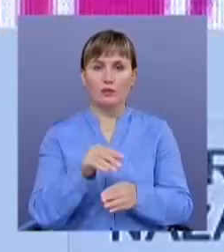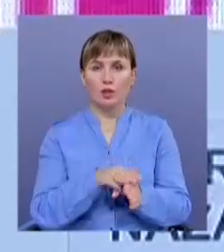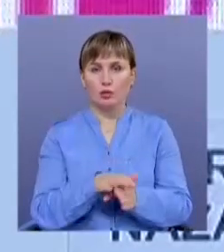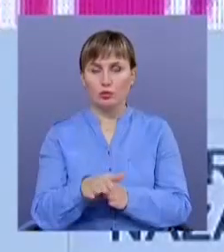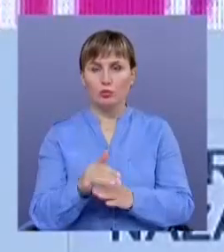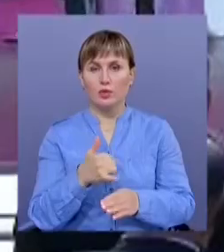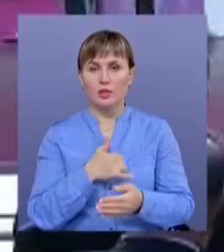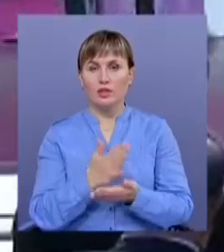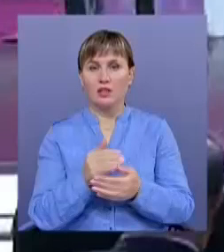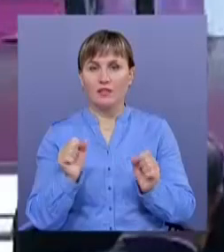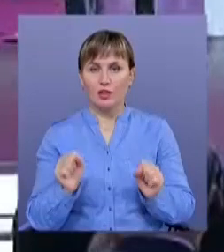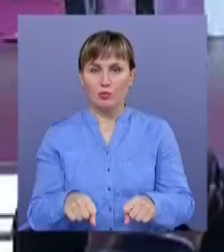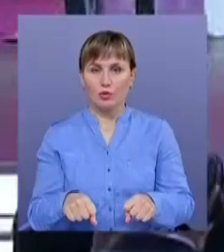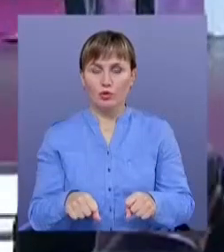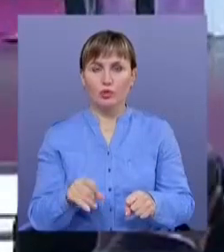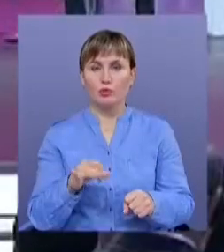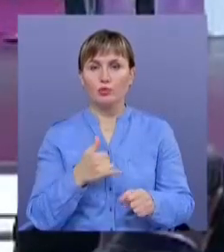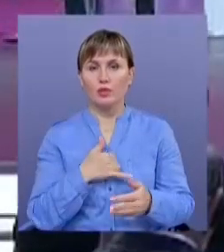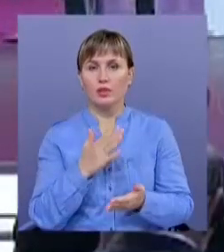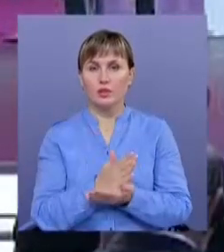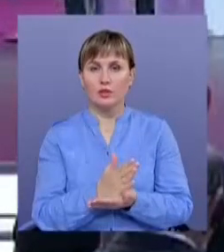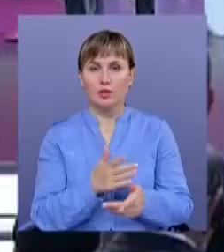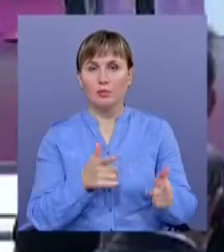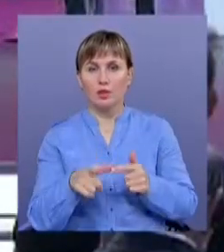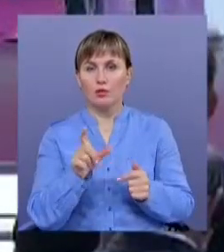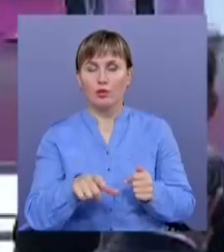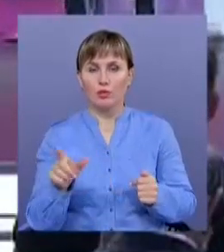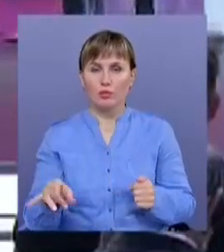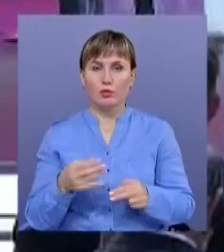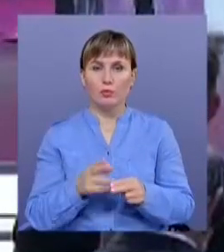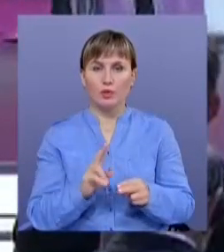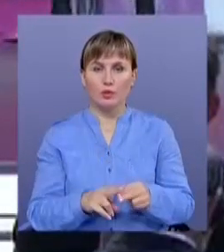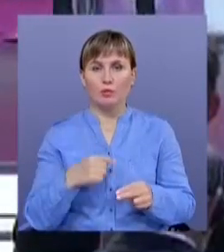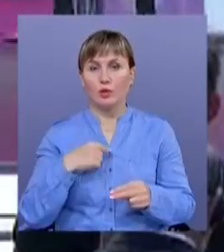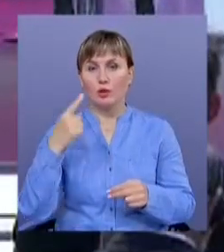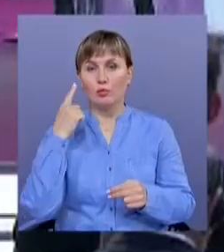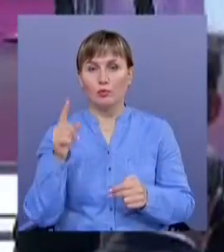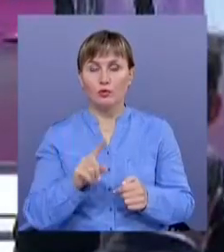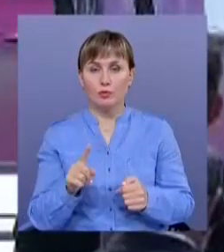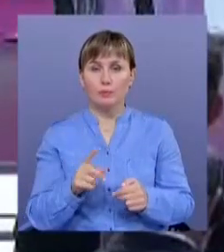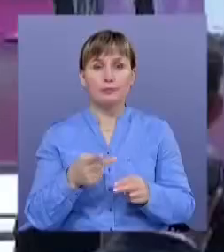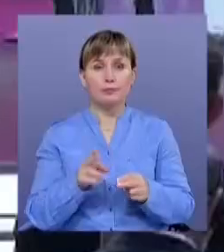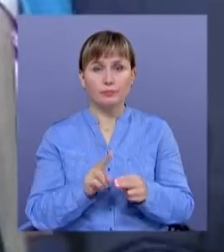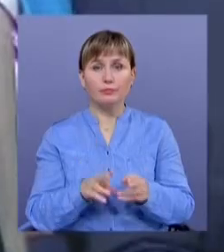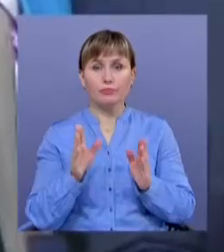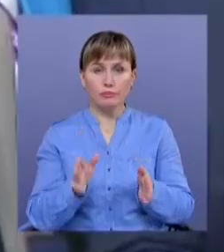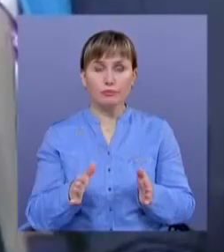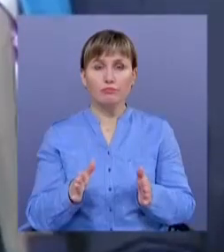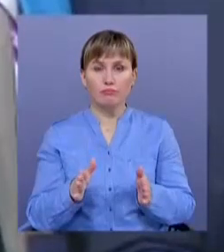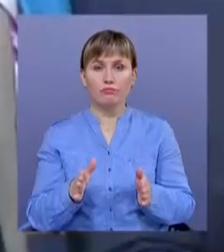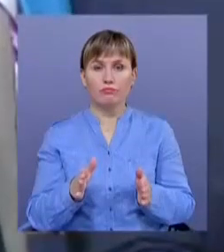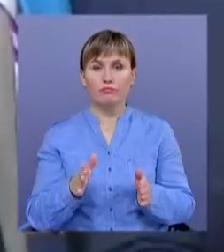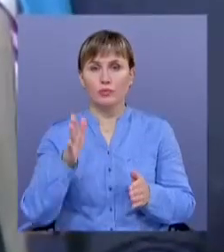У нас есть возможности, у нас подготовлены кадры. Поэтому я думаю, что на это будет нацелена